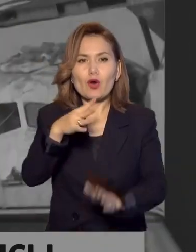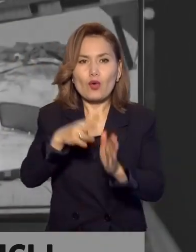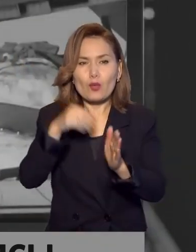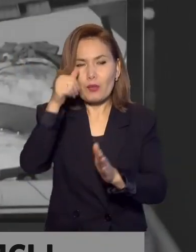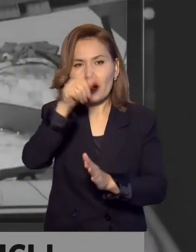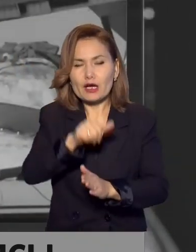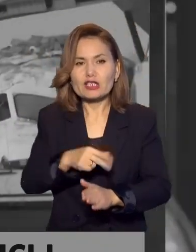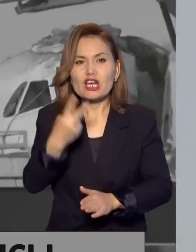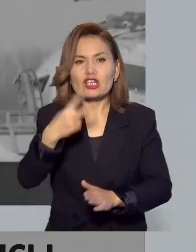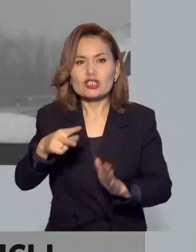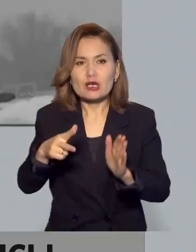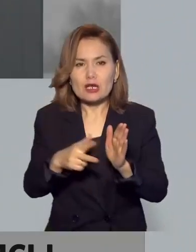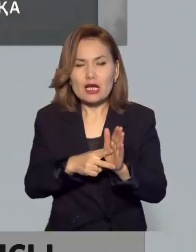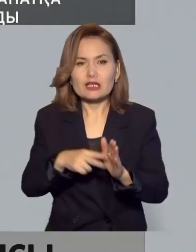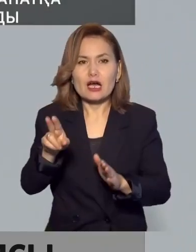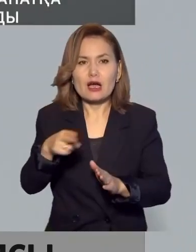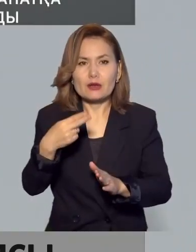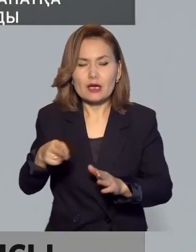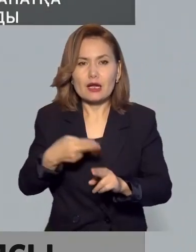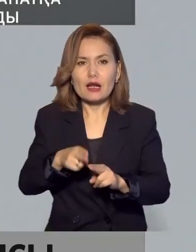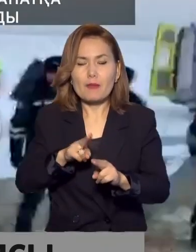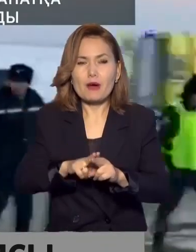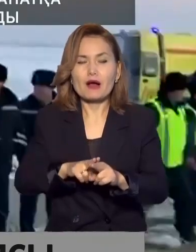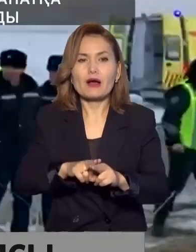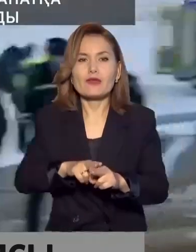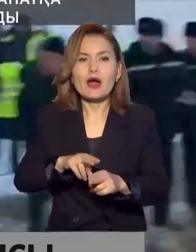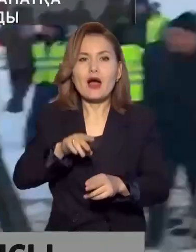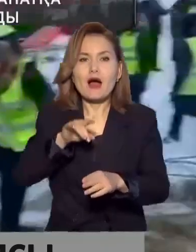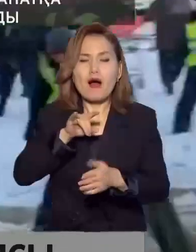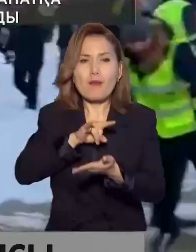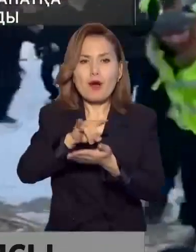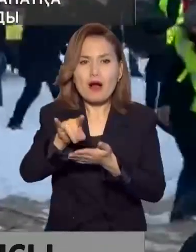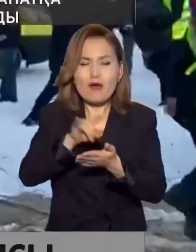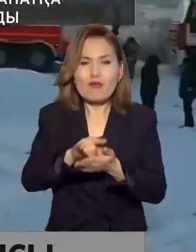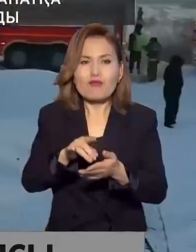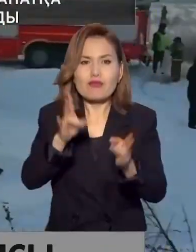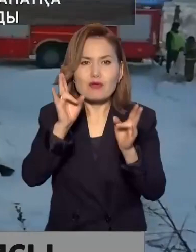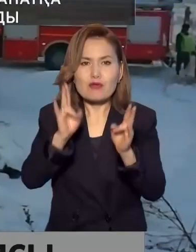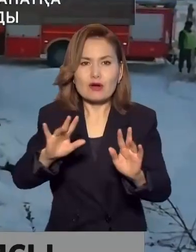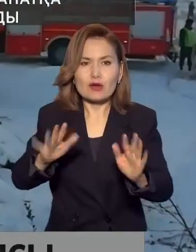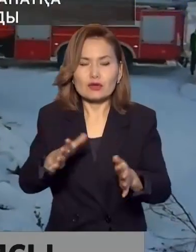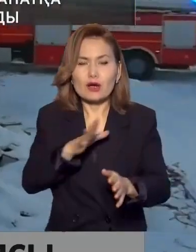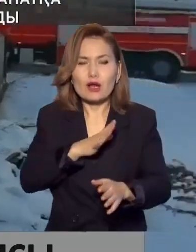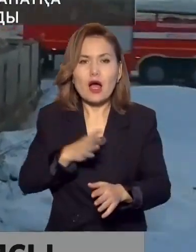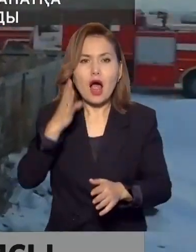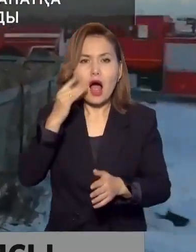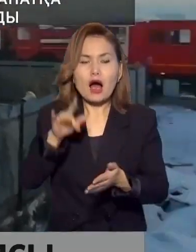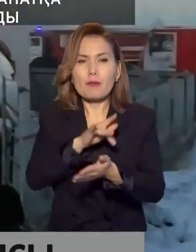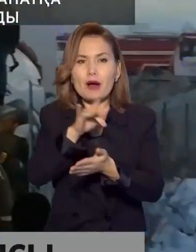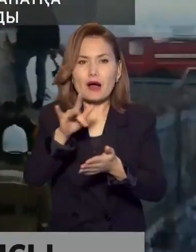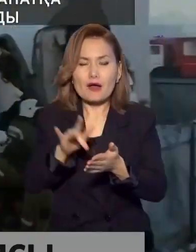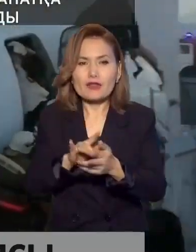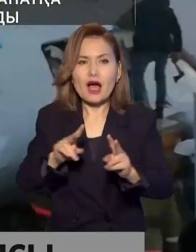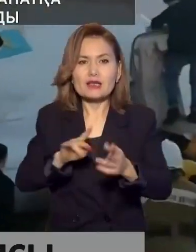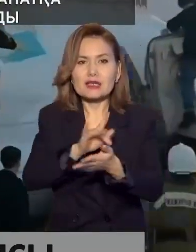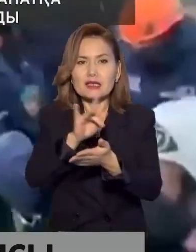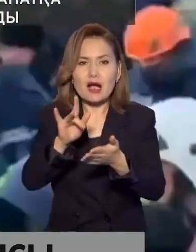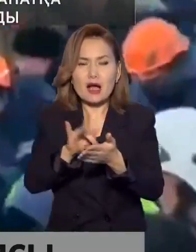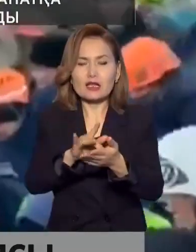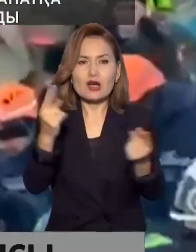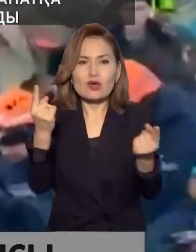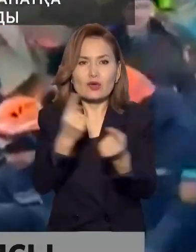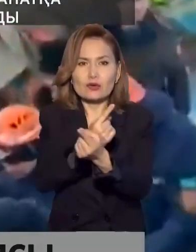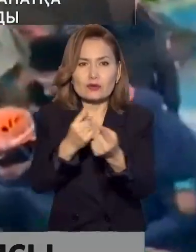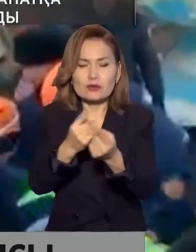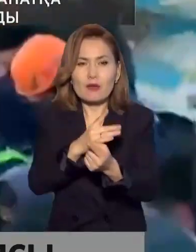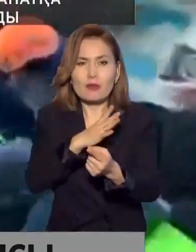2019 жыл 28 желтоқсан Бек Эйр компаниясының ұшағы апатқа ұшырады. Ол Алматыдан Нұр-Сұлтанға бағытталған еді.